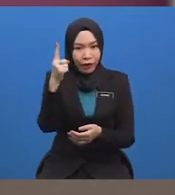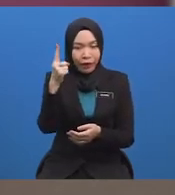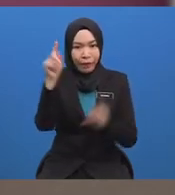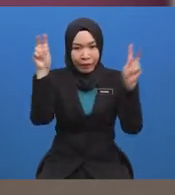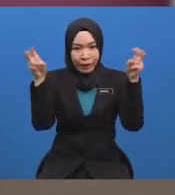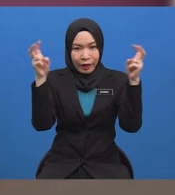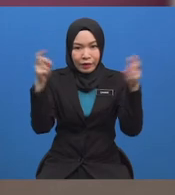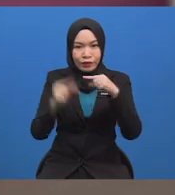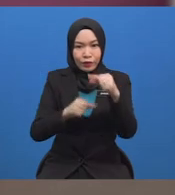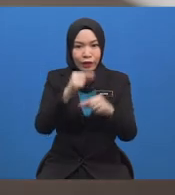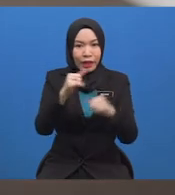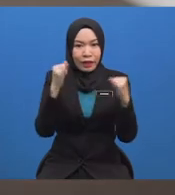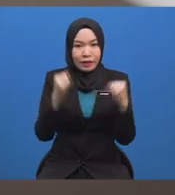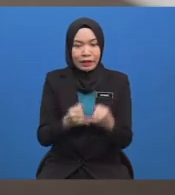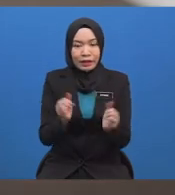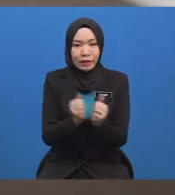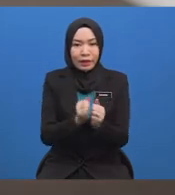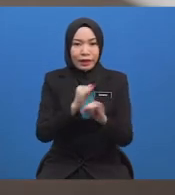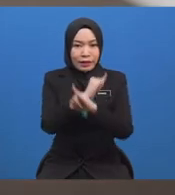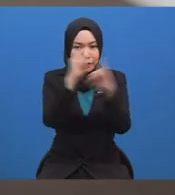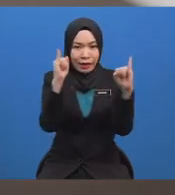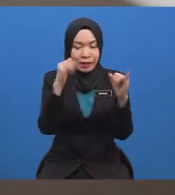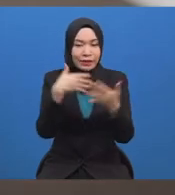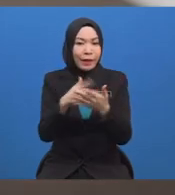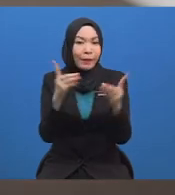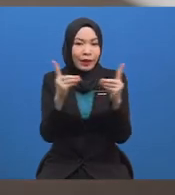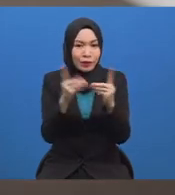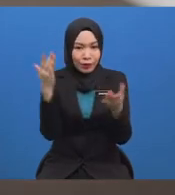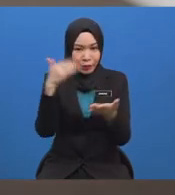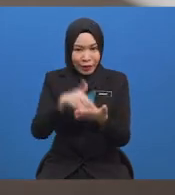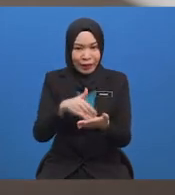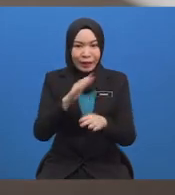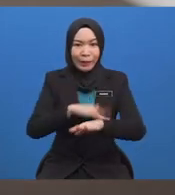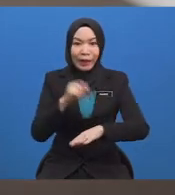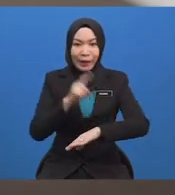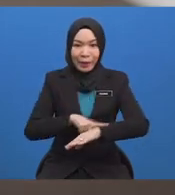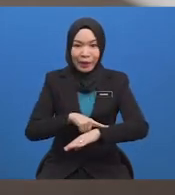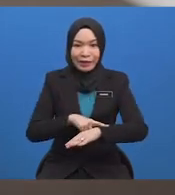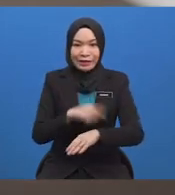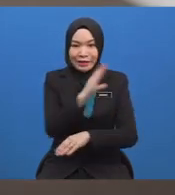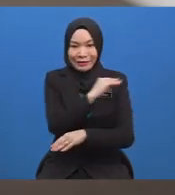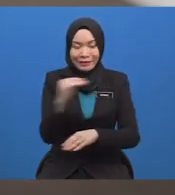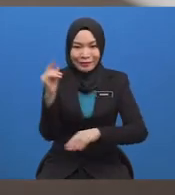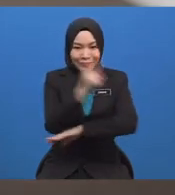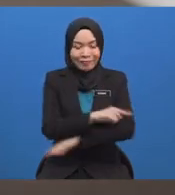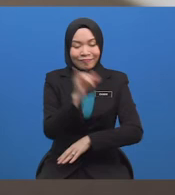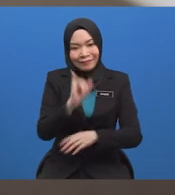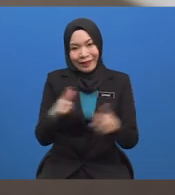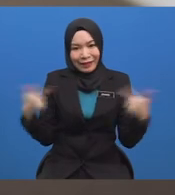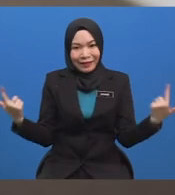jelas sehingga kita berjumpa lagi pada masa dan hari yang lain